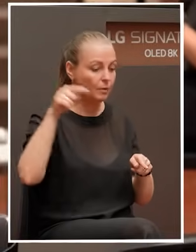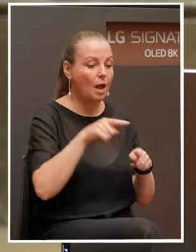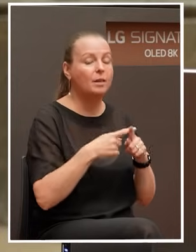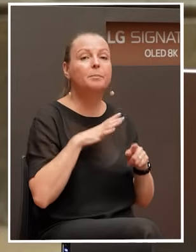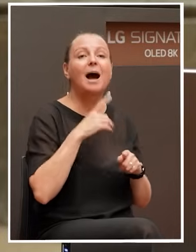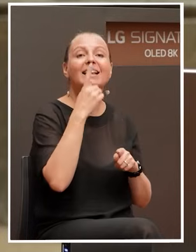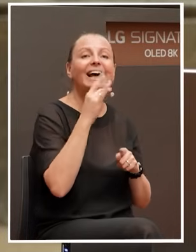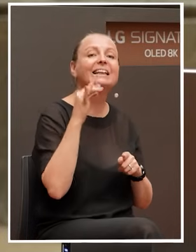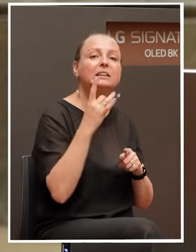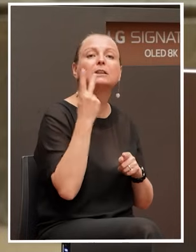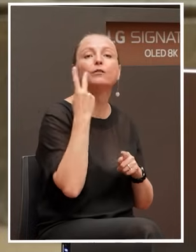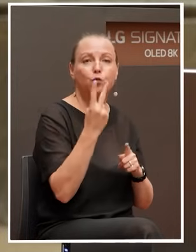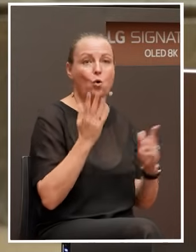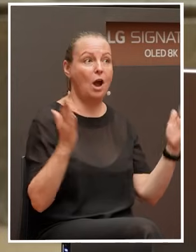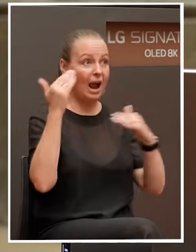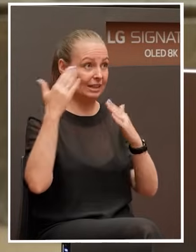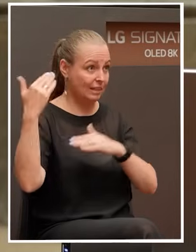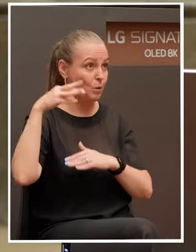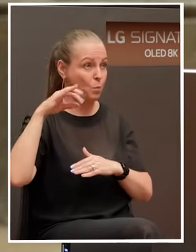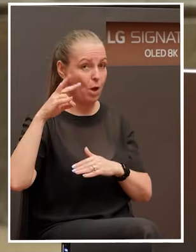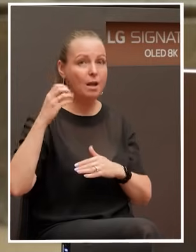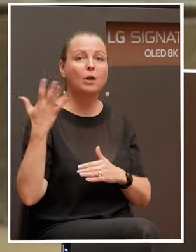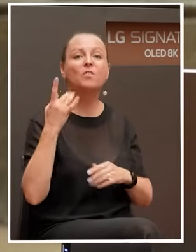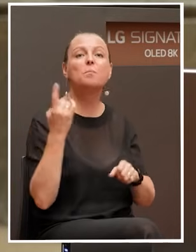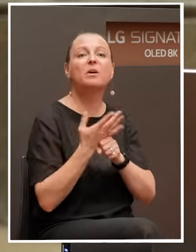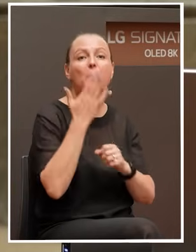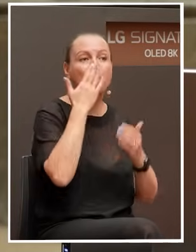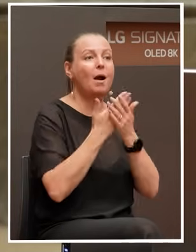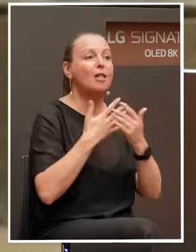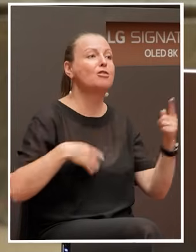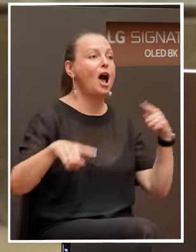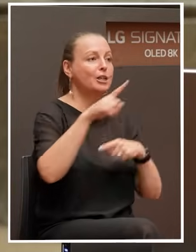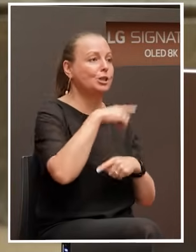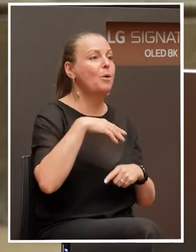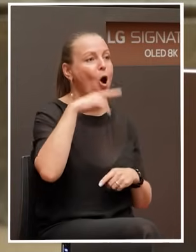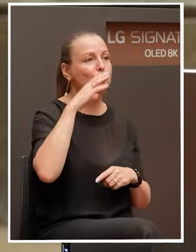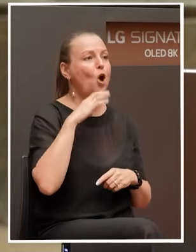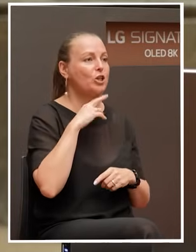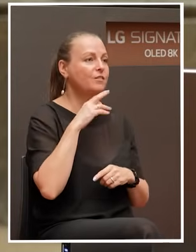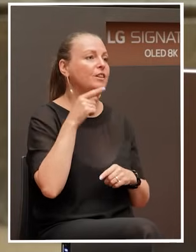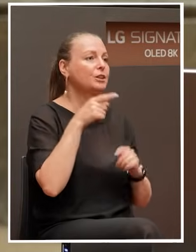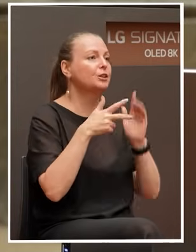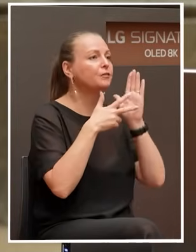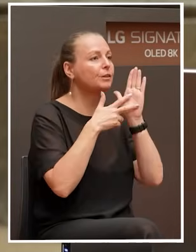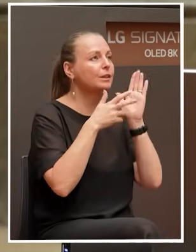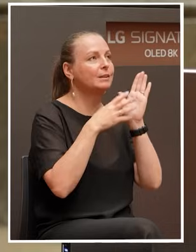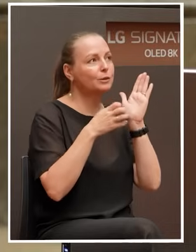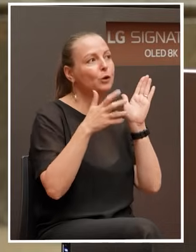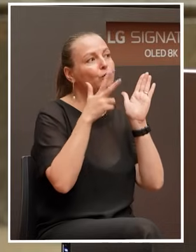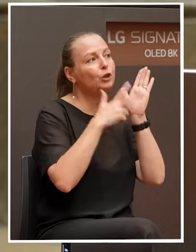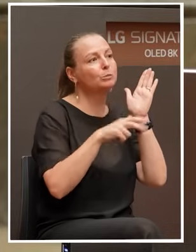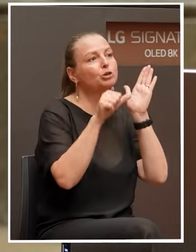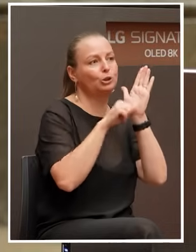2 картин Клода Моне, которую впервые показали нашим соотечественникам в Петербурге и Москве в 1896